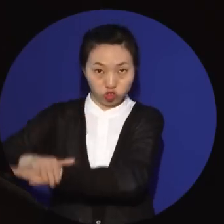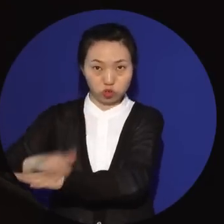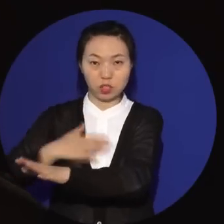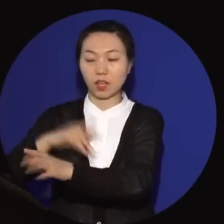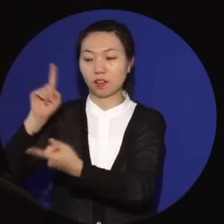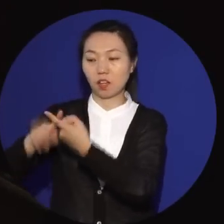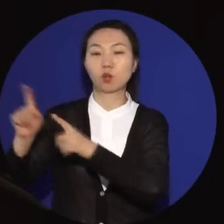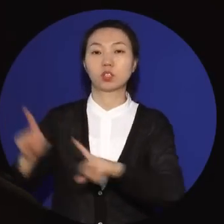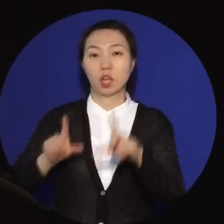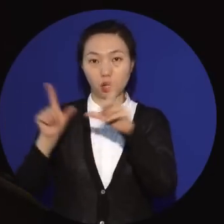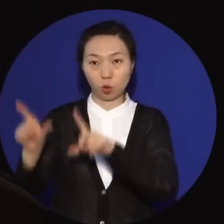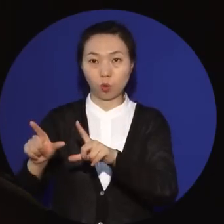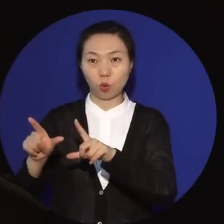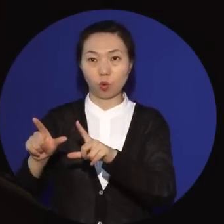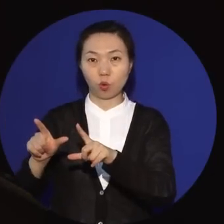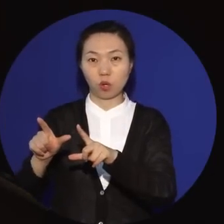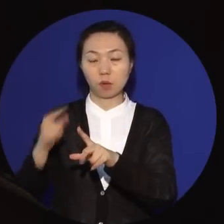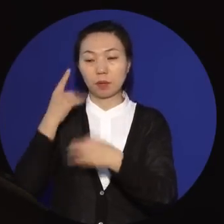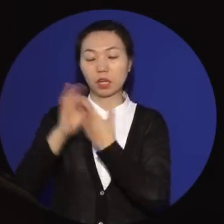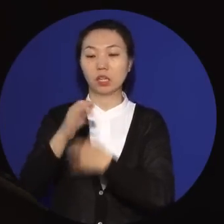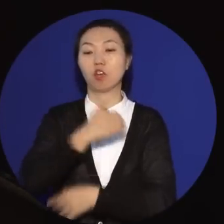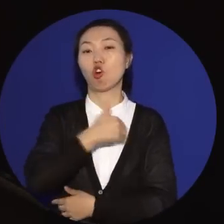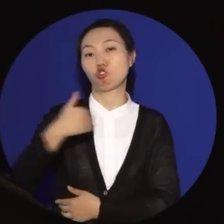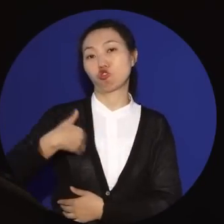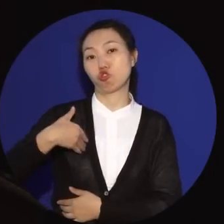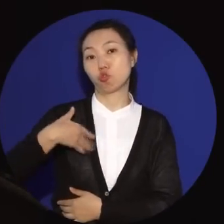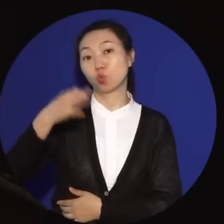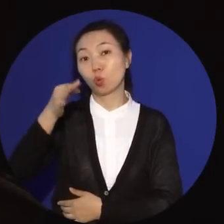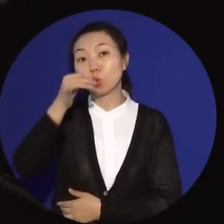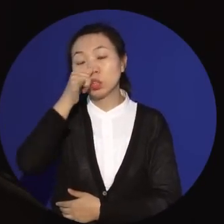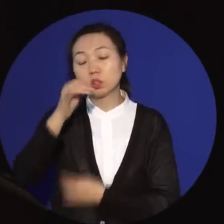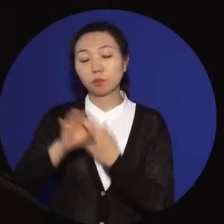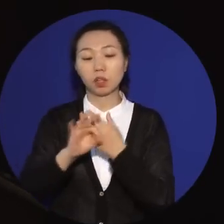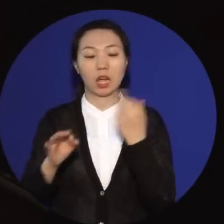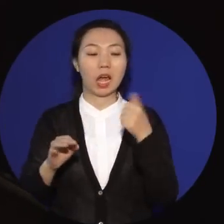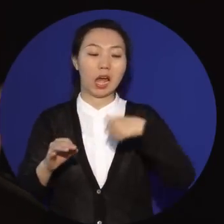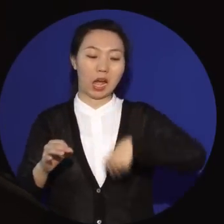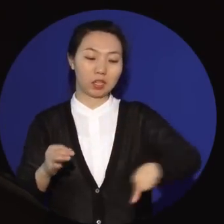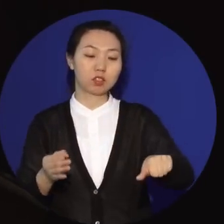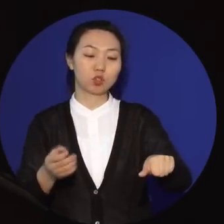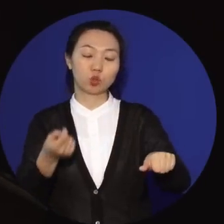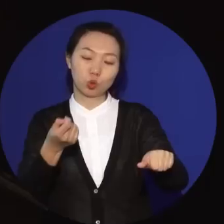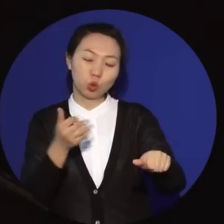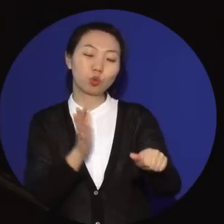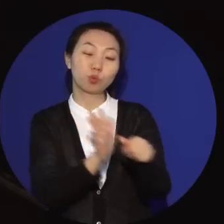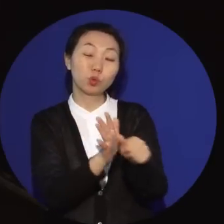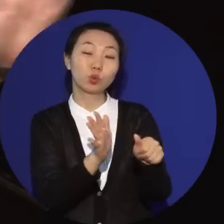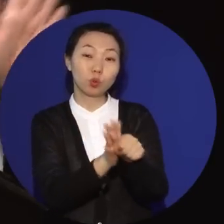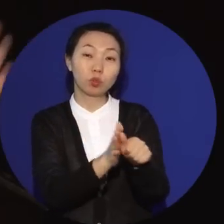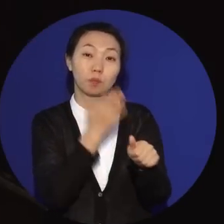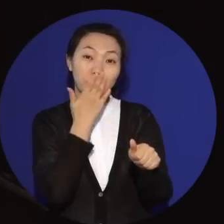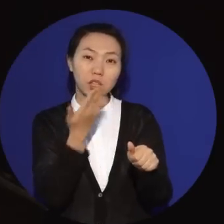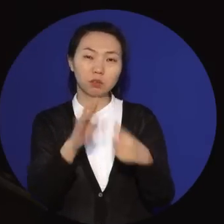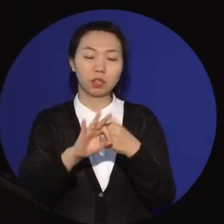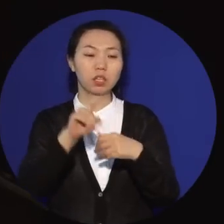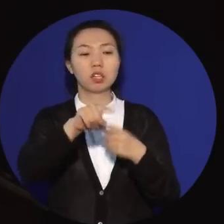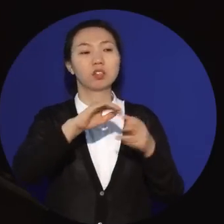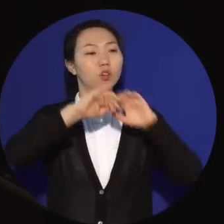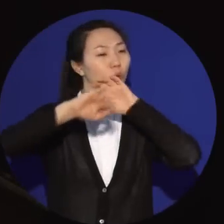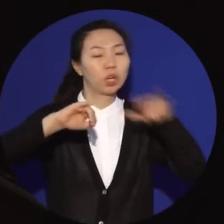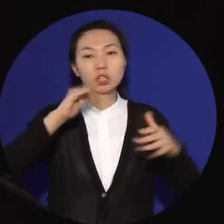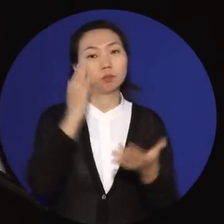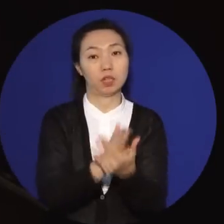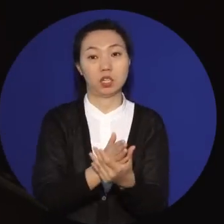살고 담은 100만 원이든 50만 원이든 내가 남는 돈이 있으면 그냥 아들 어렵다면 보태주는 선에서 하지 관여는 하지 마라 이